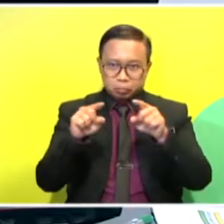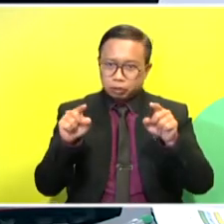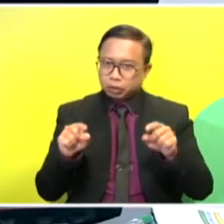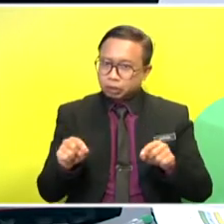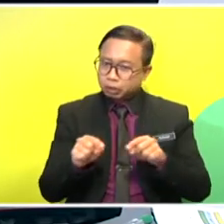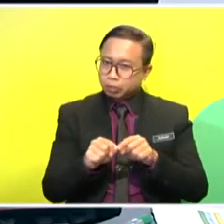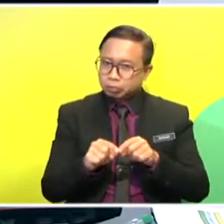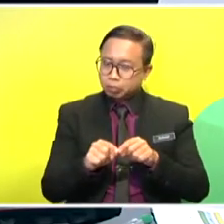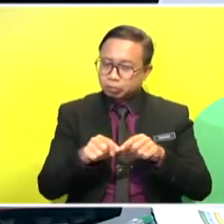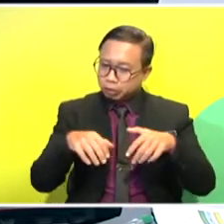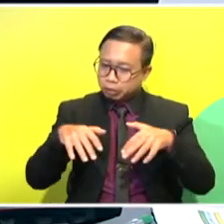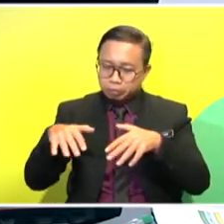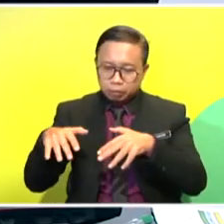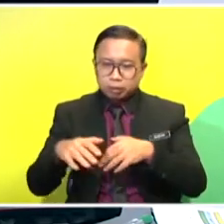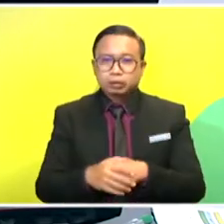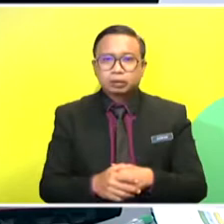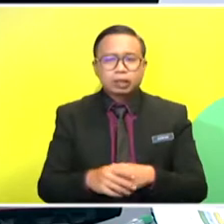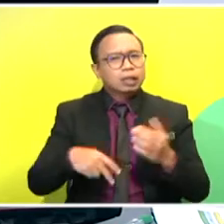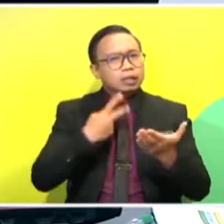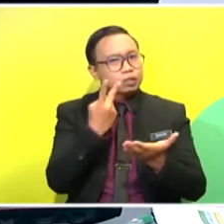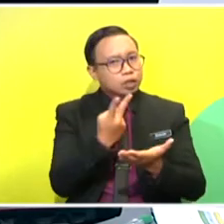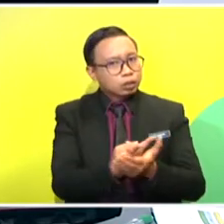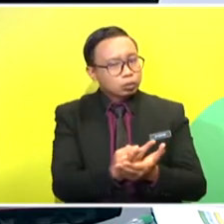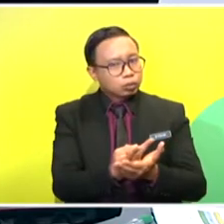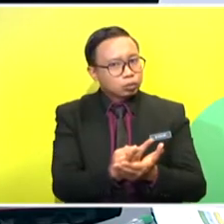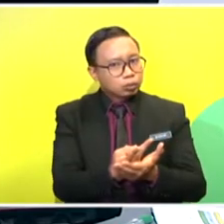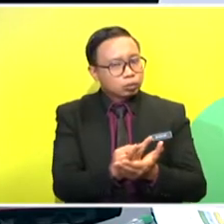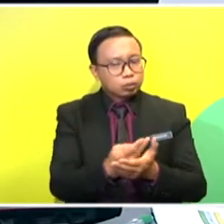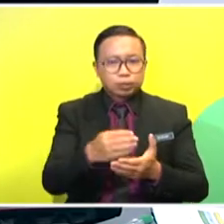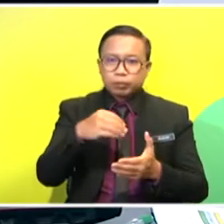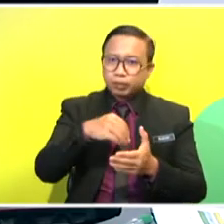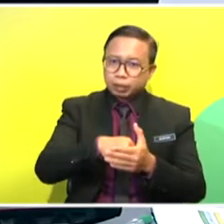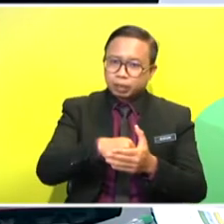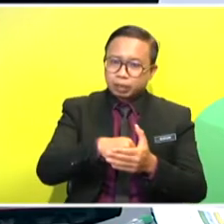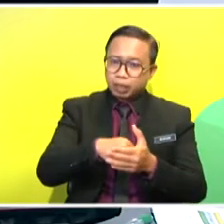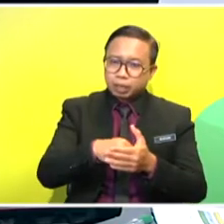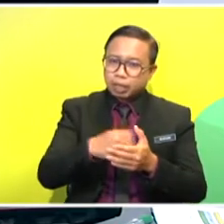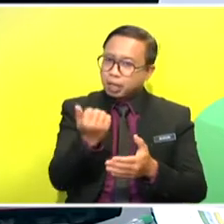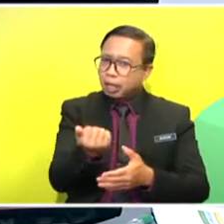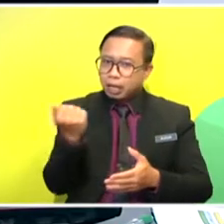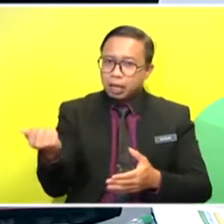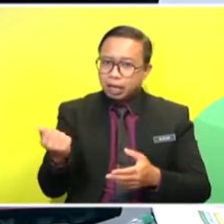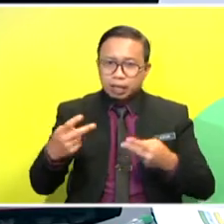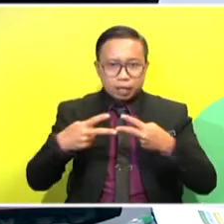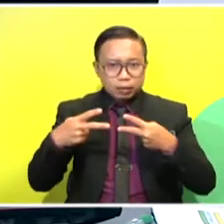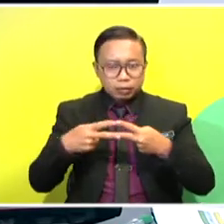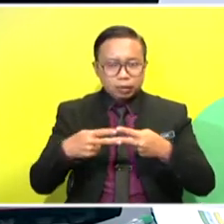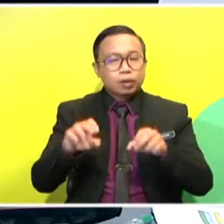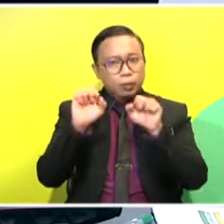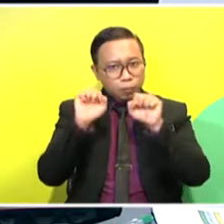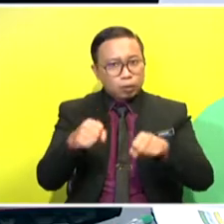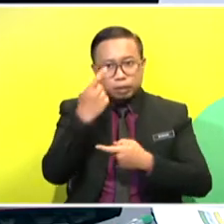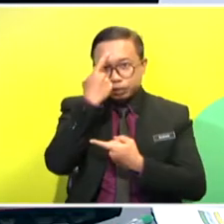keyboard. Bayangkan tengah makan dan terjatuh dekat peralatan elektrik tadi. Jadi itu akan boleh menyebabkan